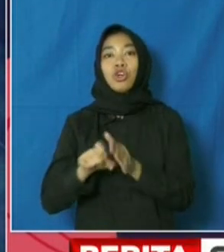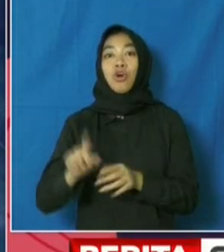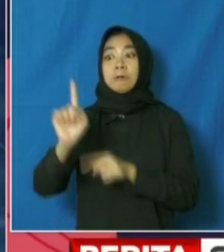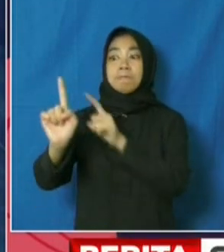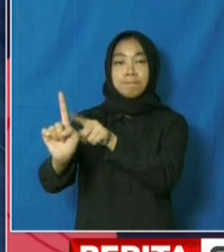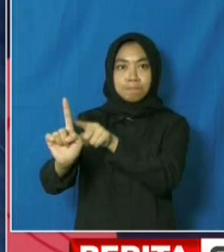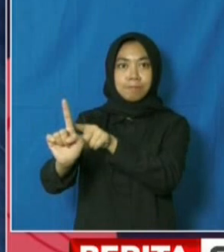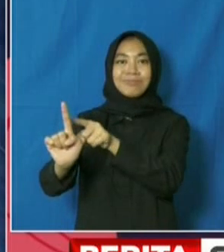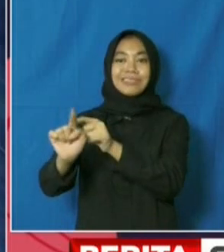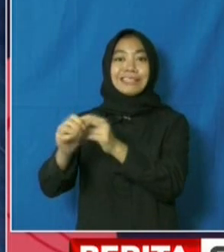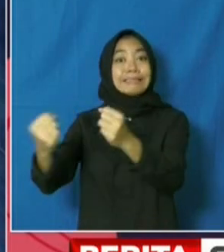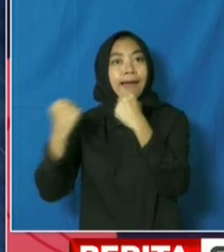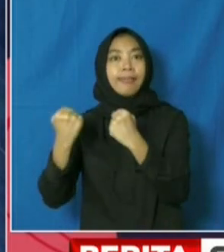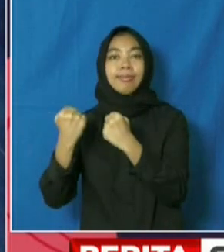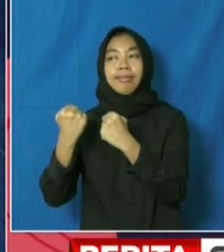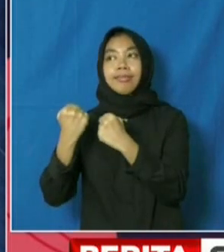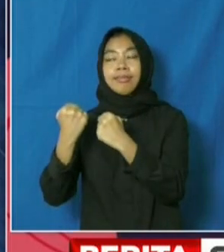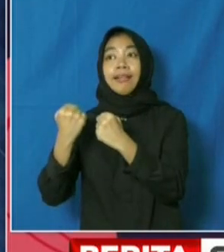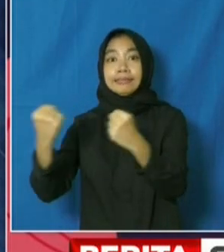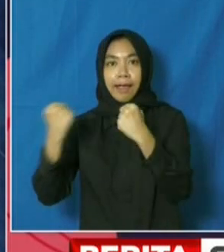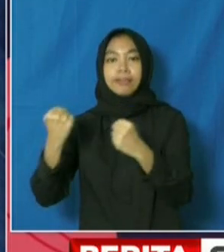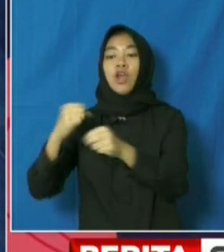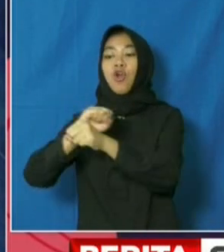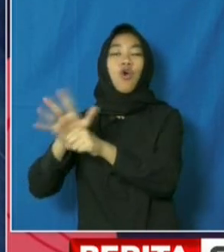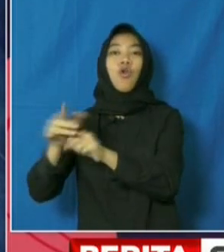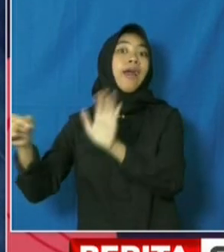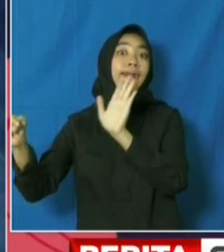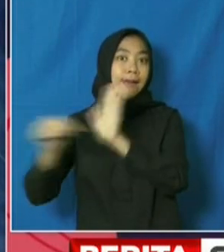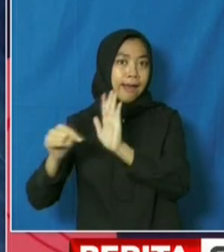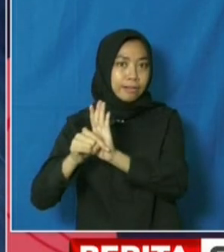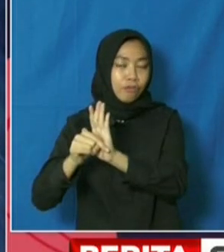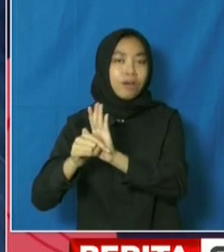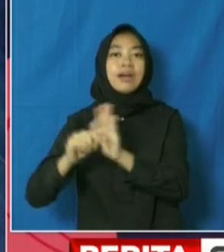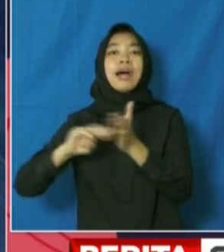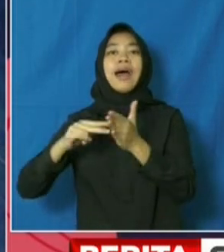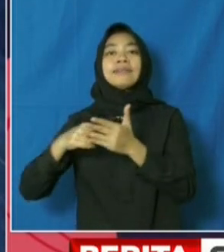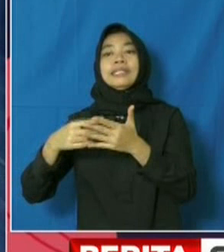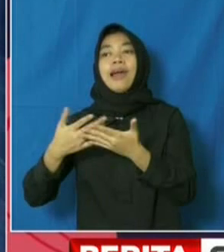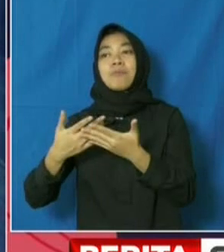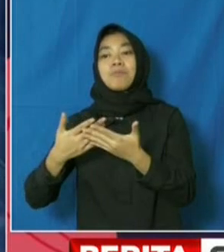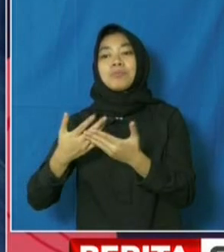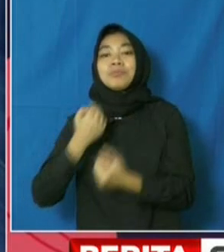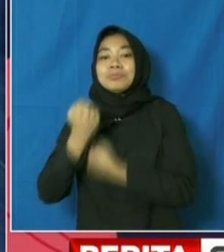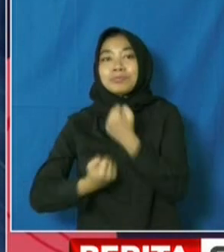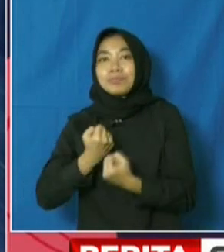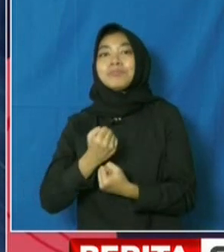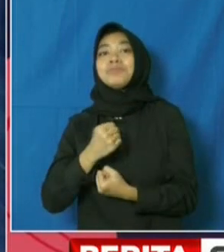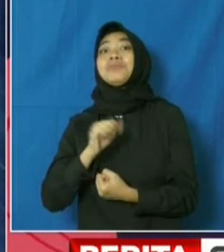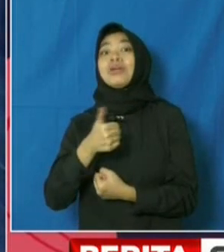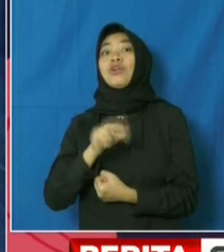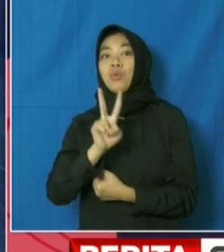terkonfirmasi dia terpapar govit 19 maka ada dua kondisi yang perlu diperhatikan